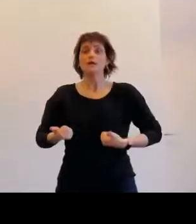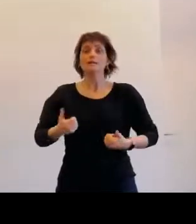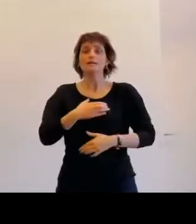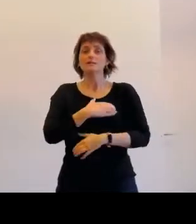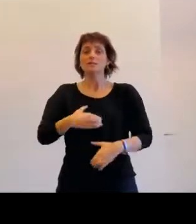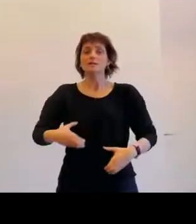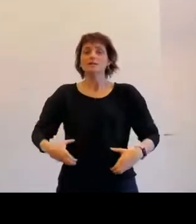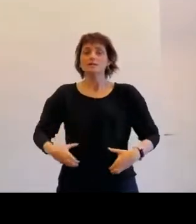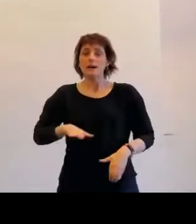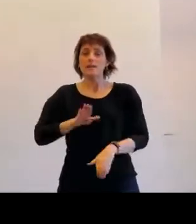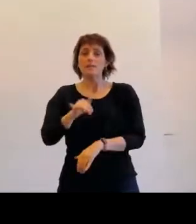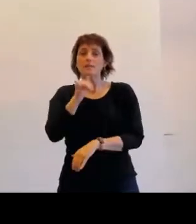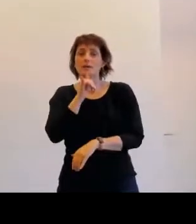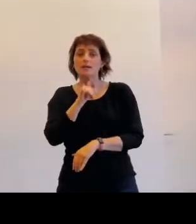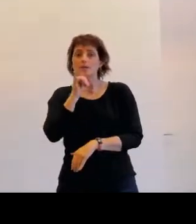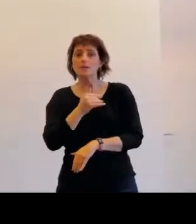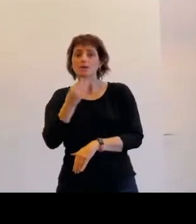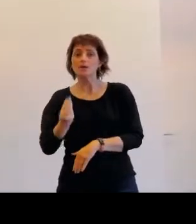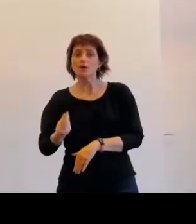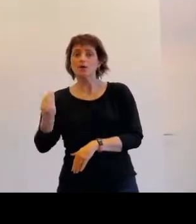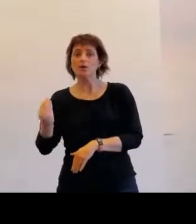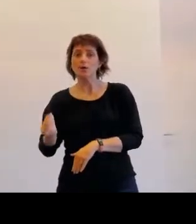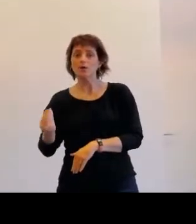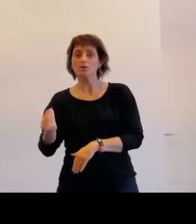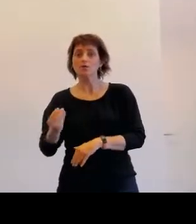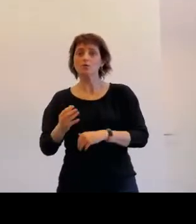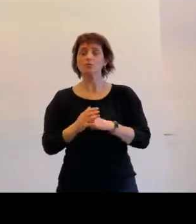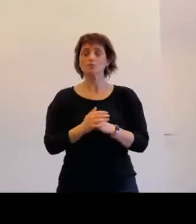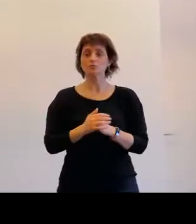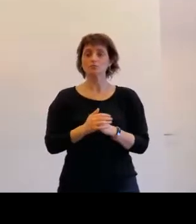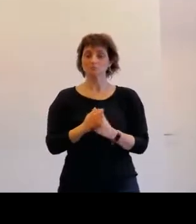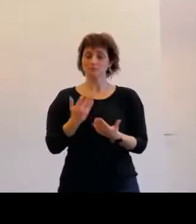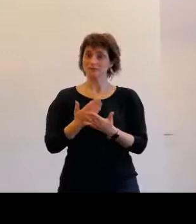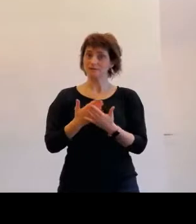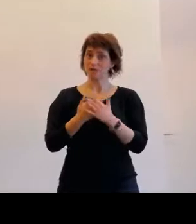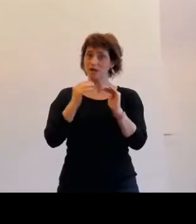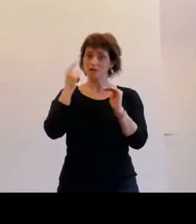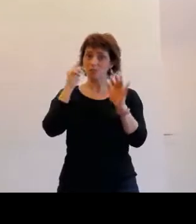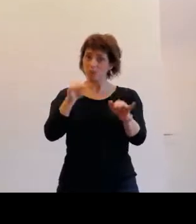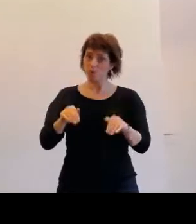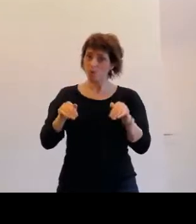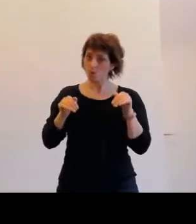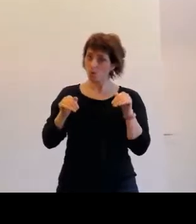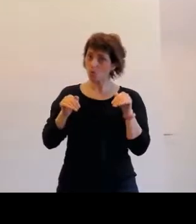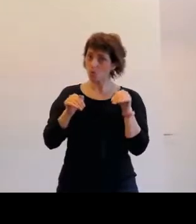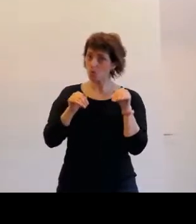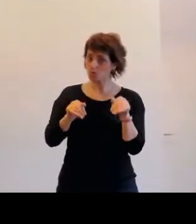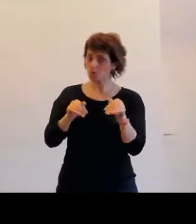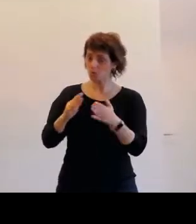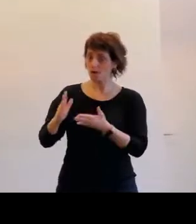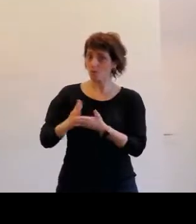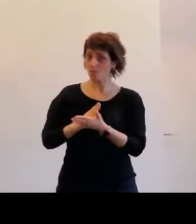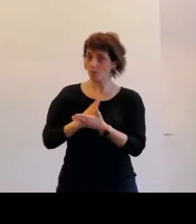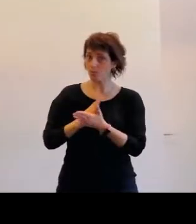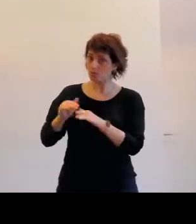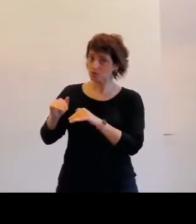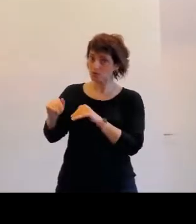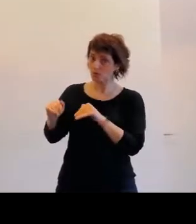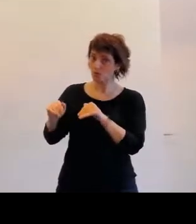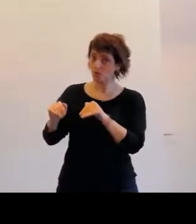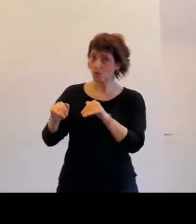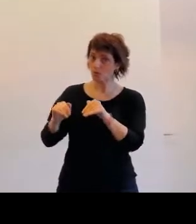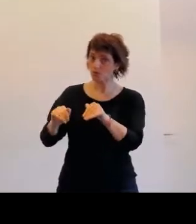enfance qui va nous permettre de continuer à poursuivre ce projet de